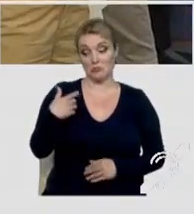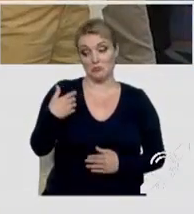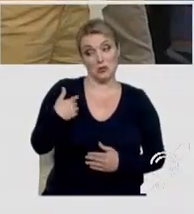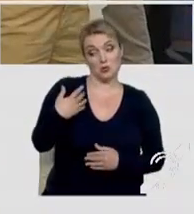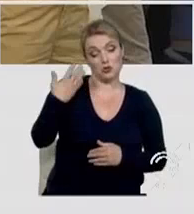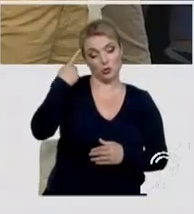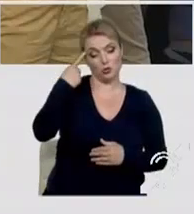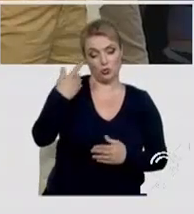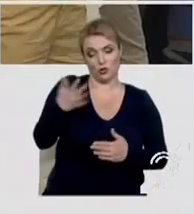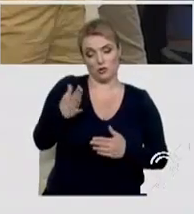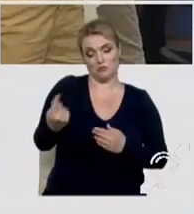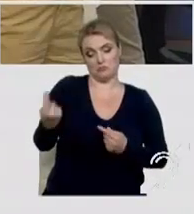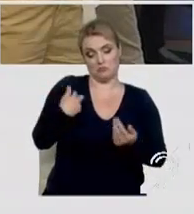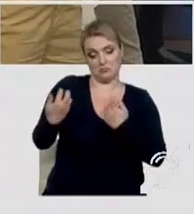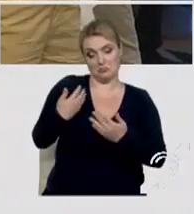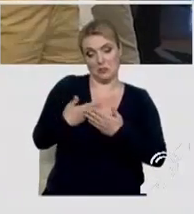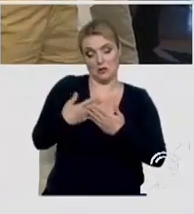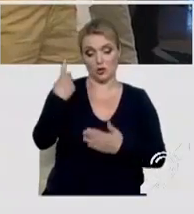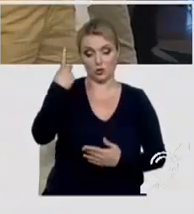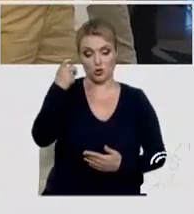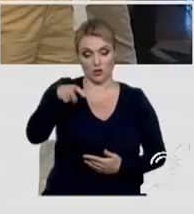Fiecare persoană care donează sânge